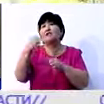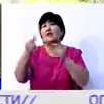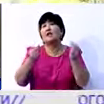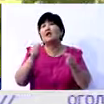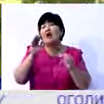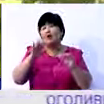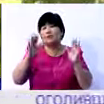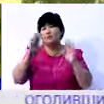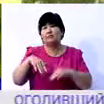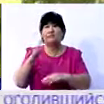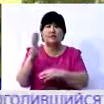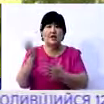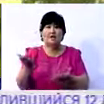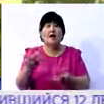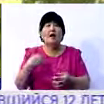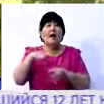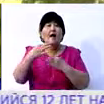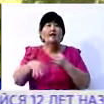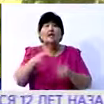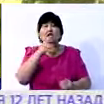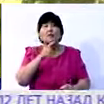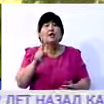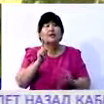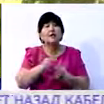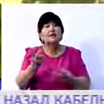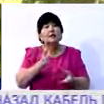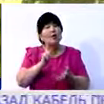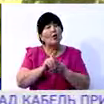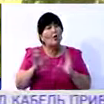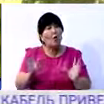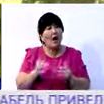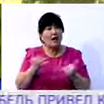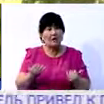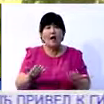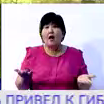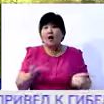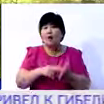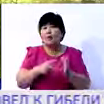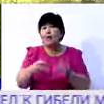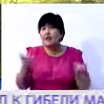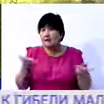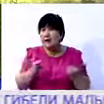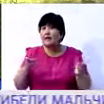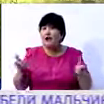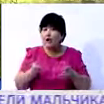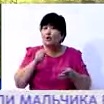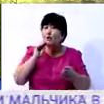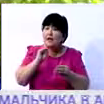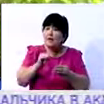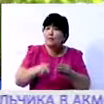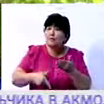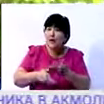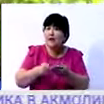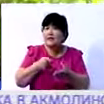целое дерево. Мы должны осенний период, за ними должны ухаживать. В каком плане? Их надо готовить, подкармливать, а